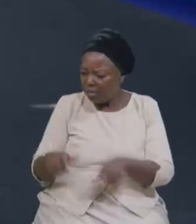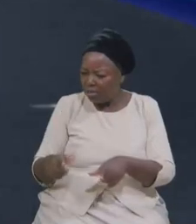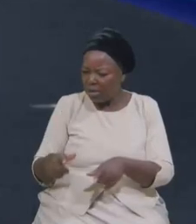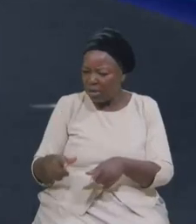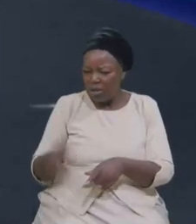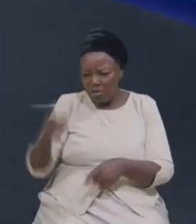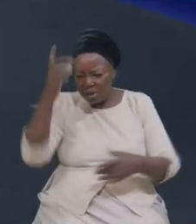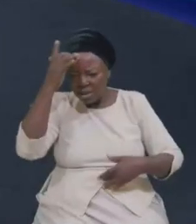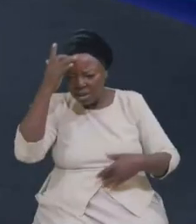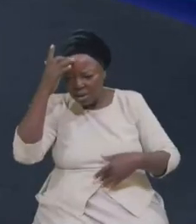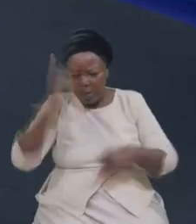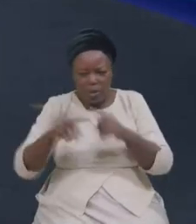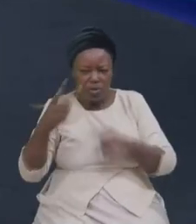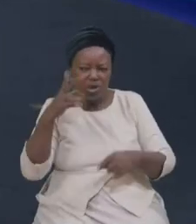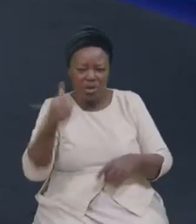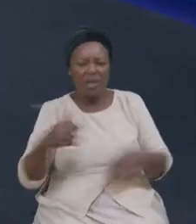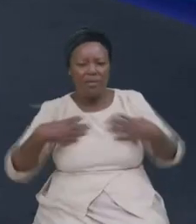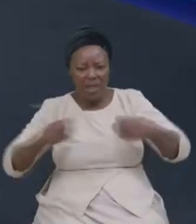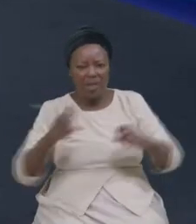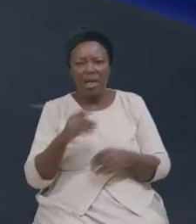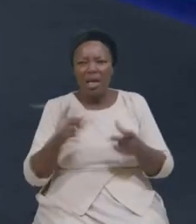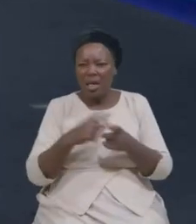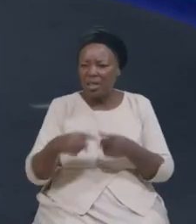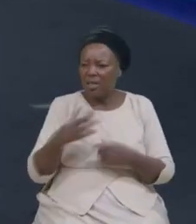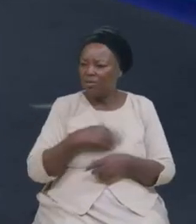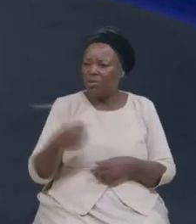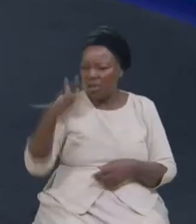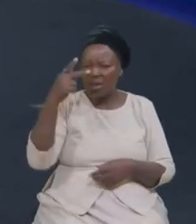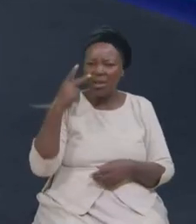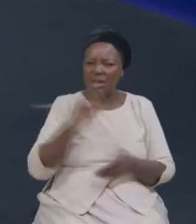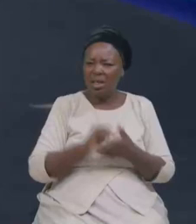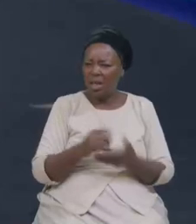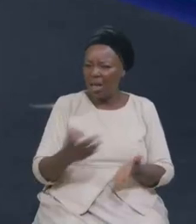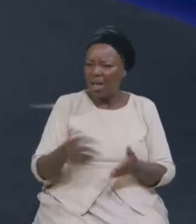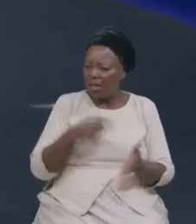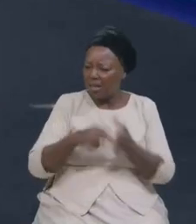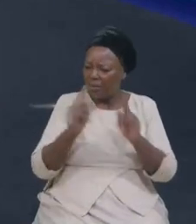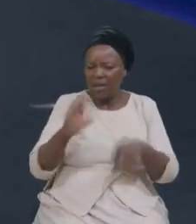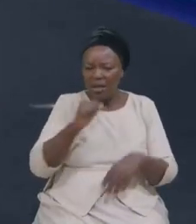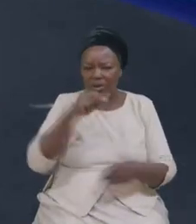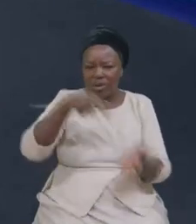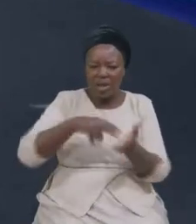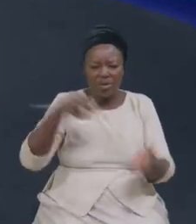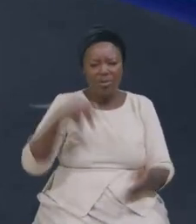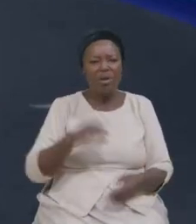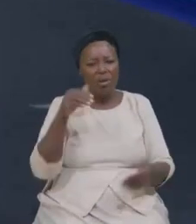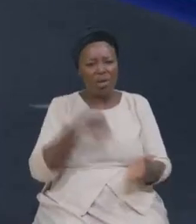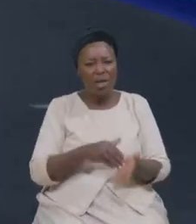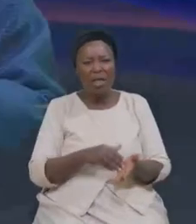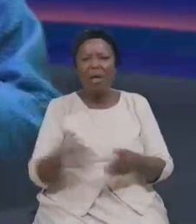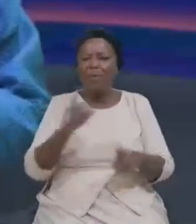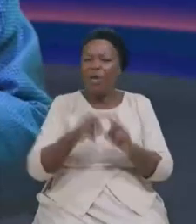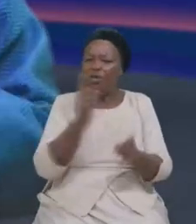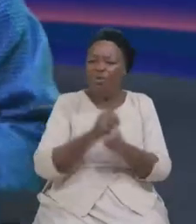ne pense pas qu'il puisse. Il est complètement, vraiment épuisé. Il ne pourra pas s'en sortir. Il dit, il espéra contre espérance